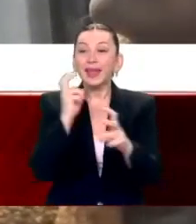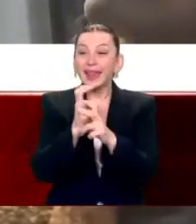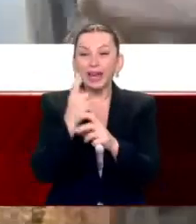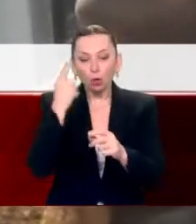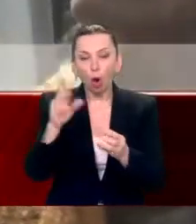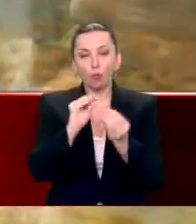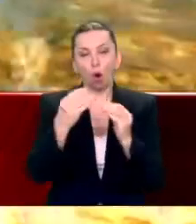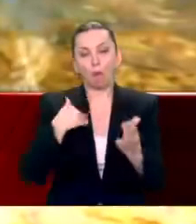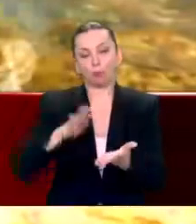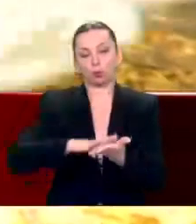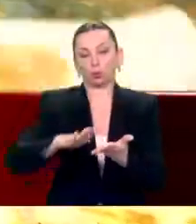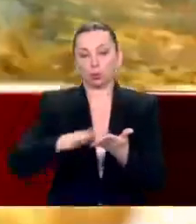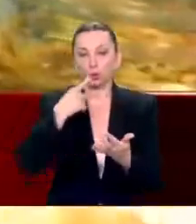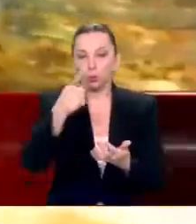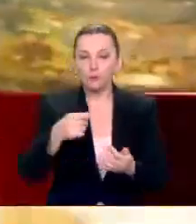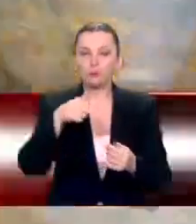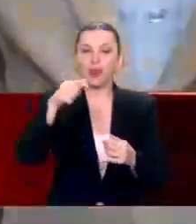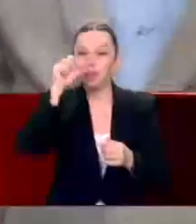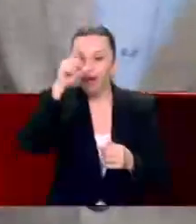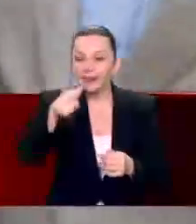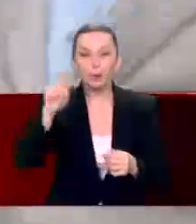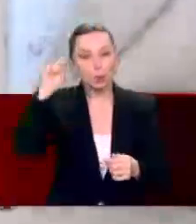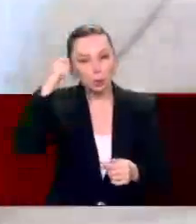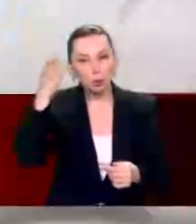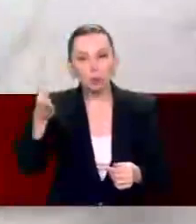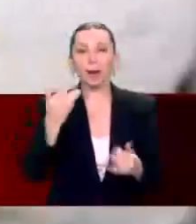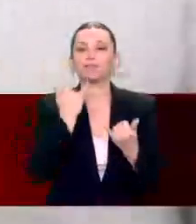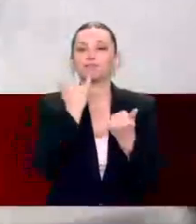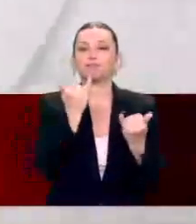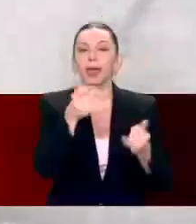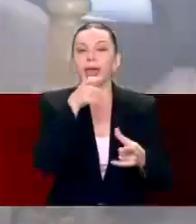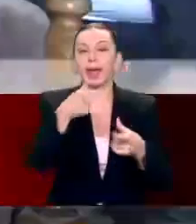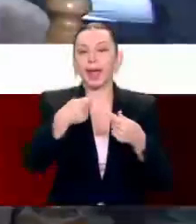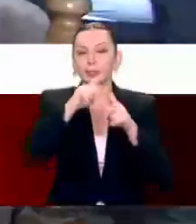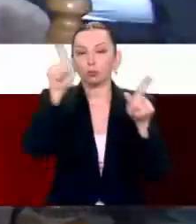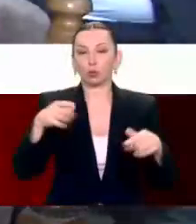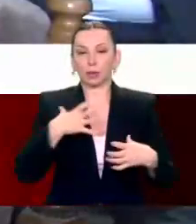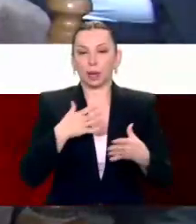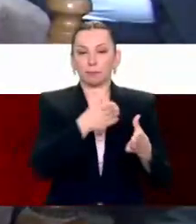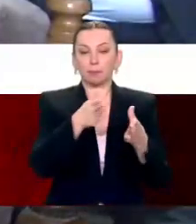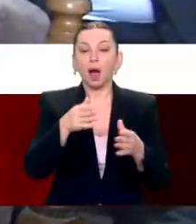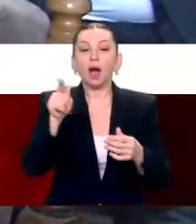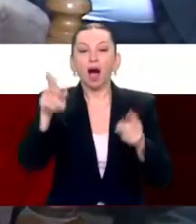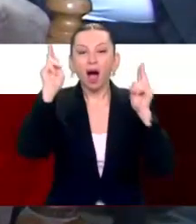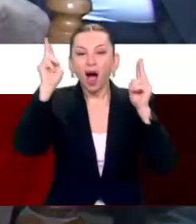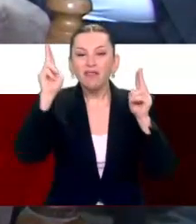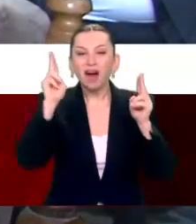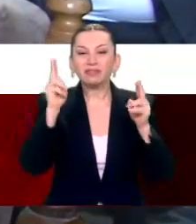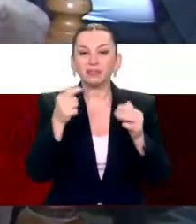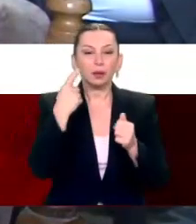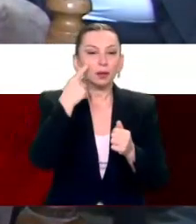kaldırırken göreceksiniz. Kurum Fatih ve Üsküdar'da da esnaf ziyareti yaptı. Gençlerle buluştu. Bu hayvan barınaklarının